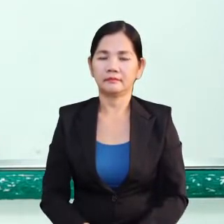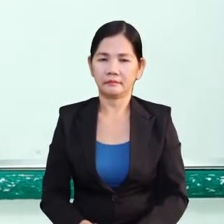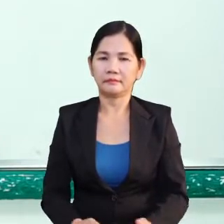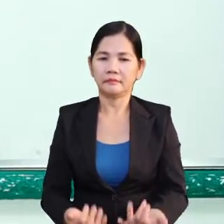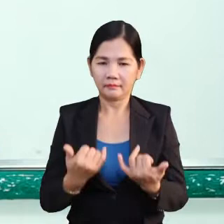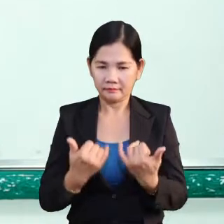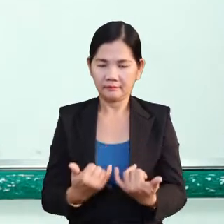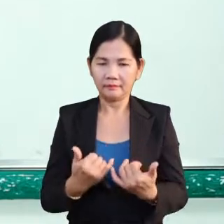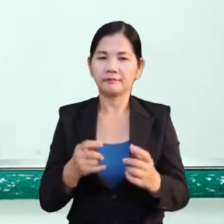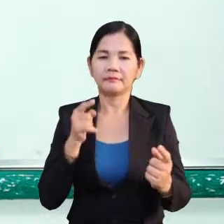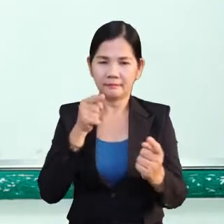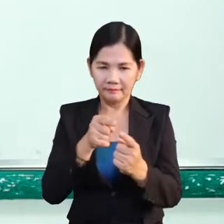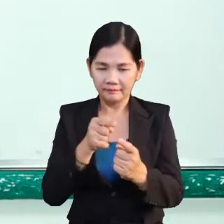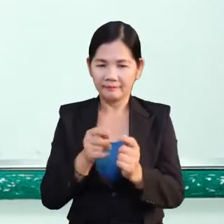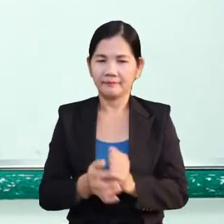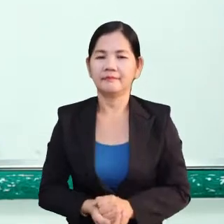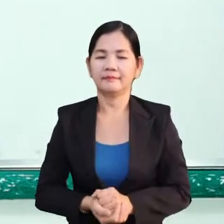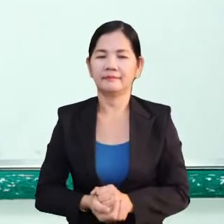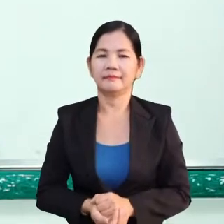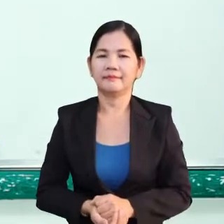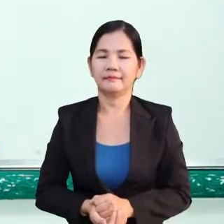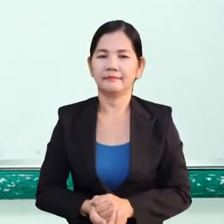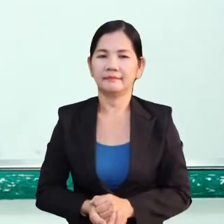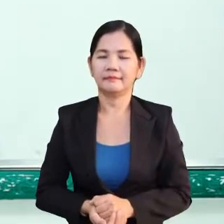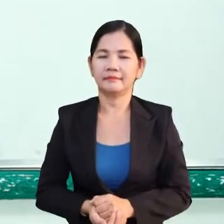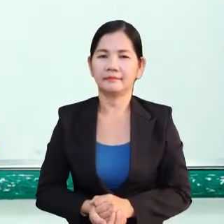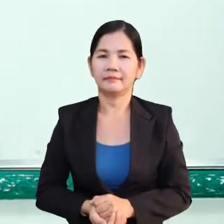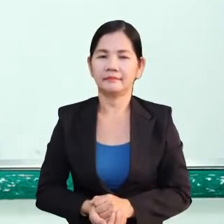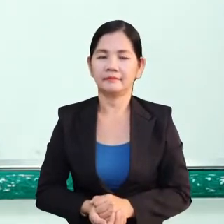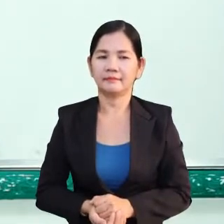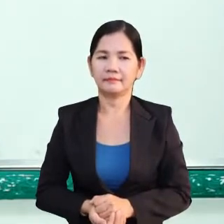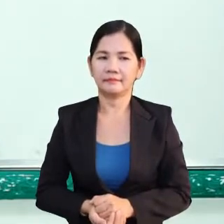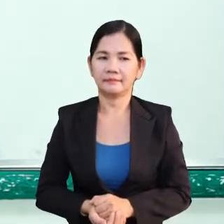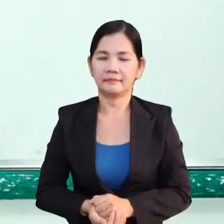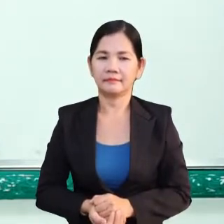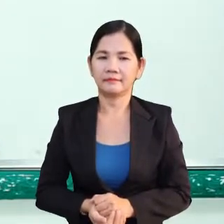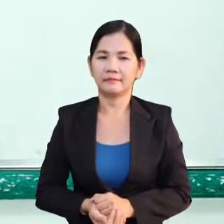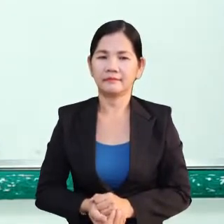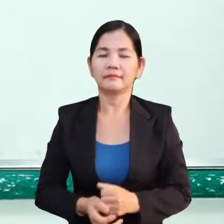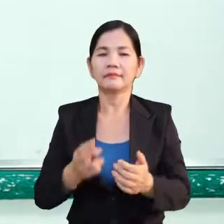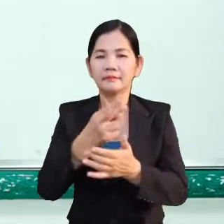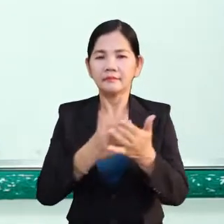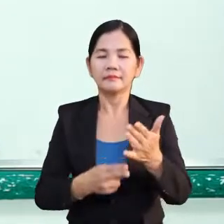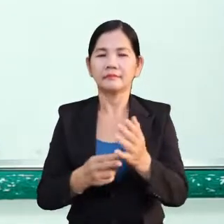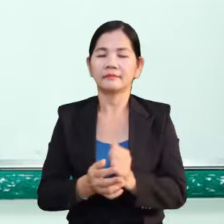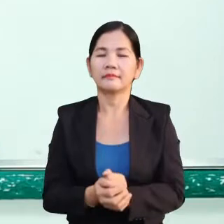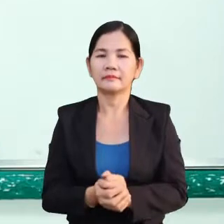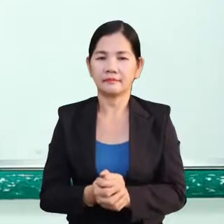ដល់ហើយតែនតែនតែនចានេះគឺជាអ្វីដែរកូន